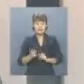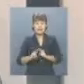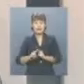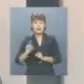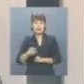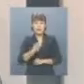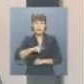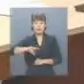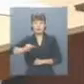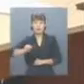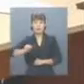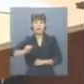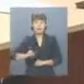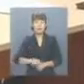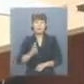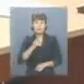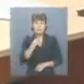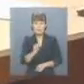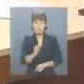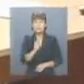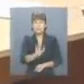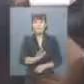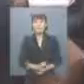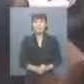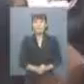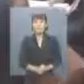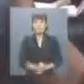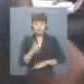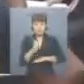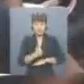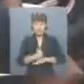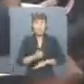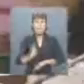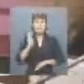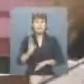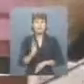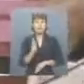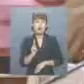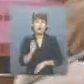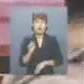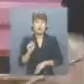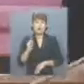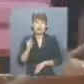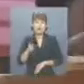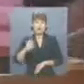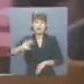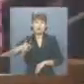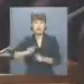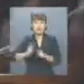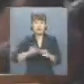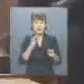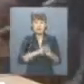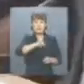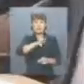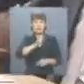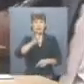True Corporation ค่ะที่ประชุมบอร์ดบริษัทกสทช.ได้อนุมัติการลาออกจากตำแหน่งของนายจิรยุทธ์รุ่งสีทองกรรม